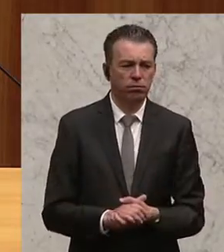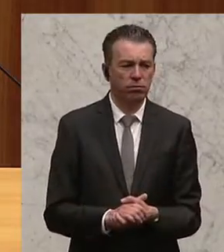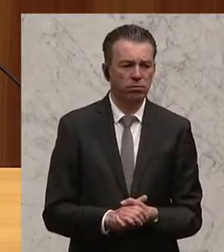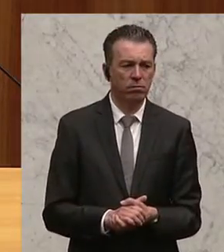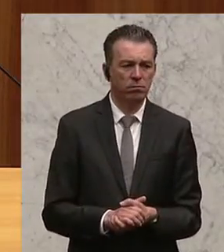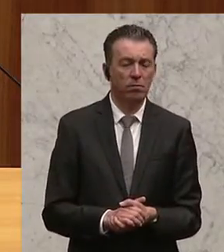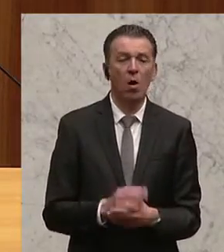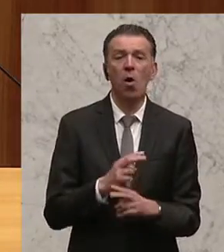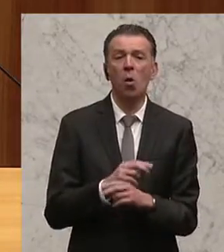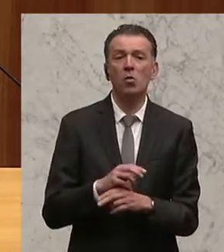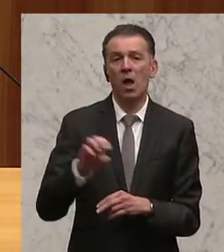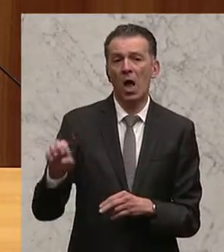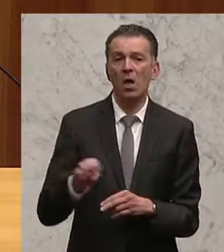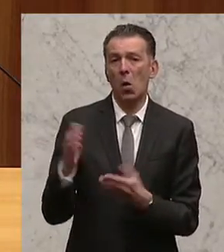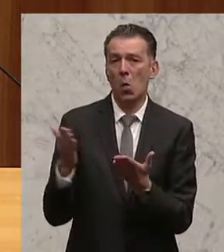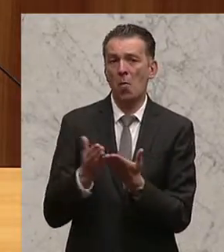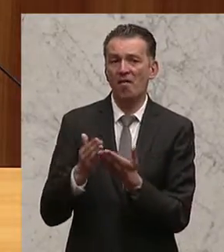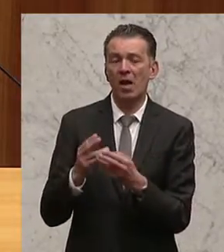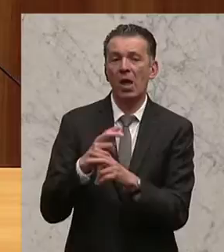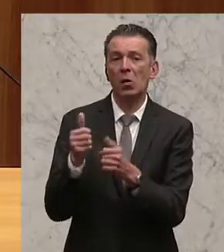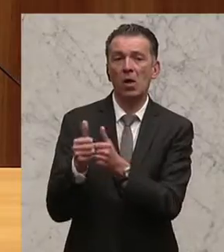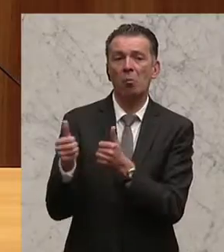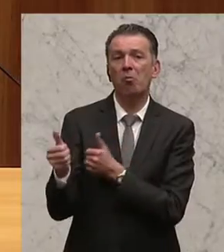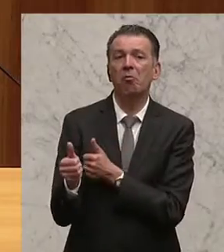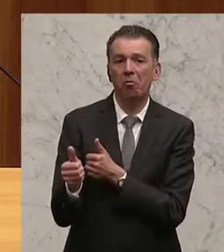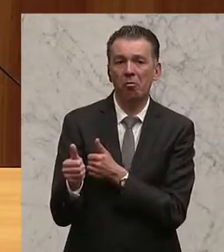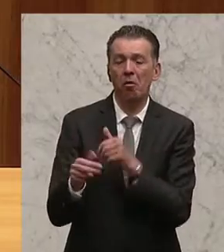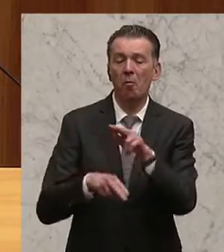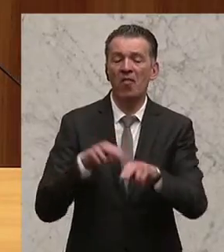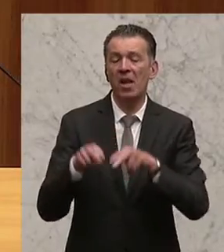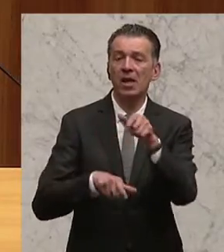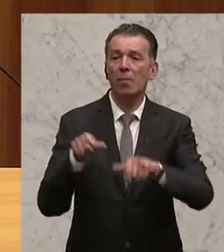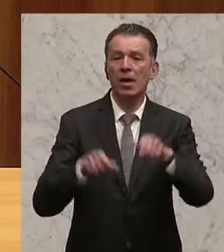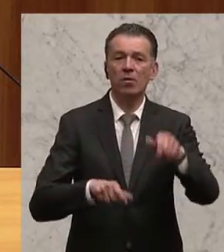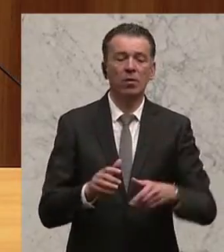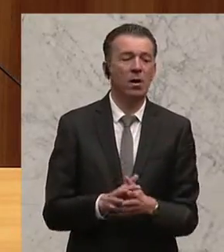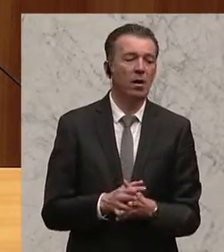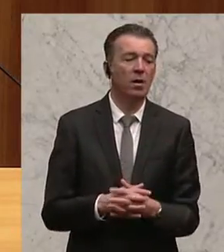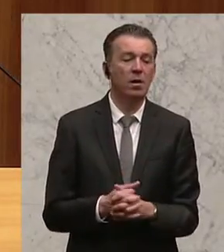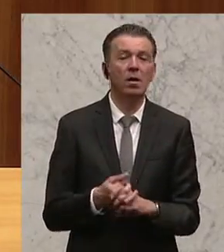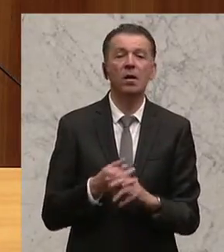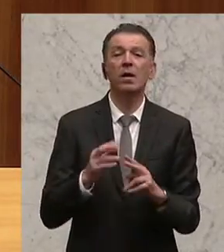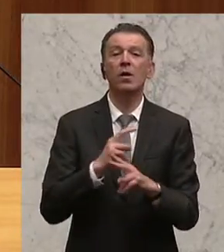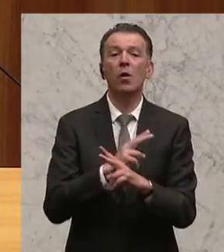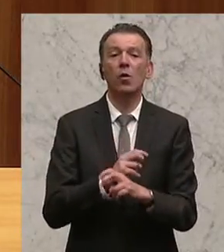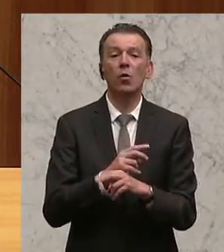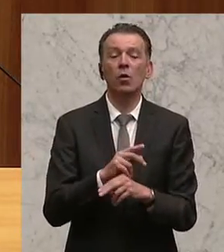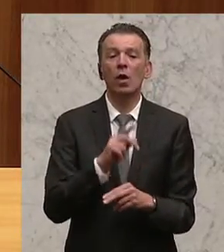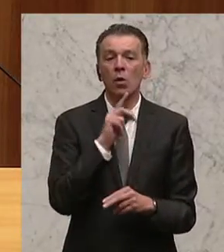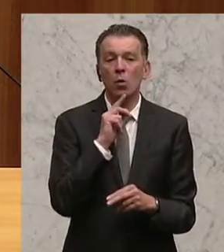da europaweit relativ weit hinten, was das Pflegepersonal betrifft. In Österreich kommen